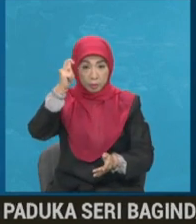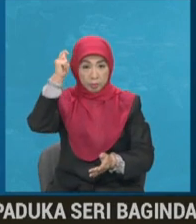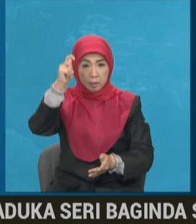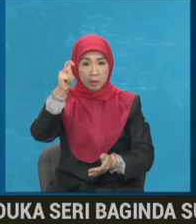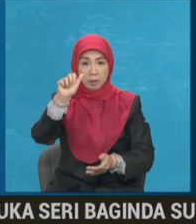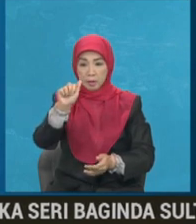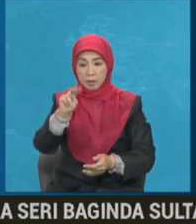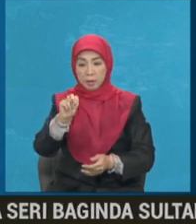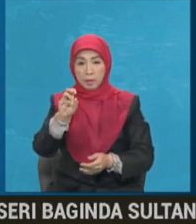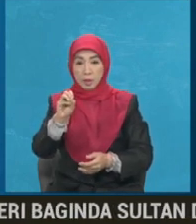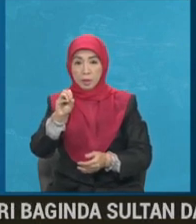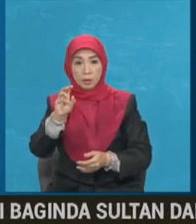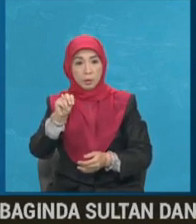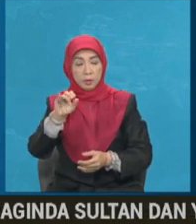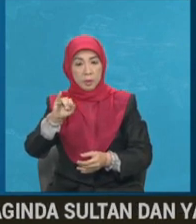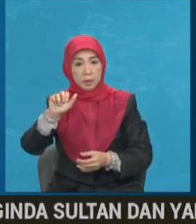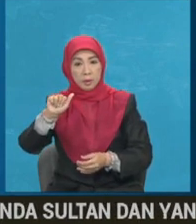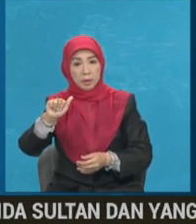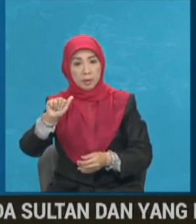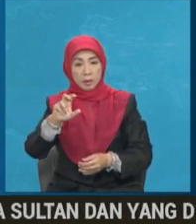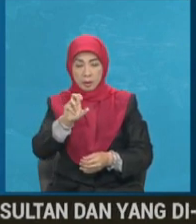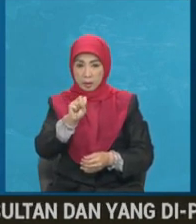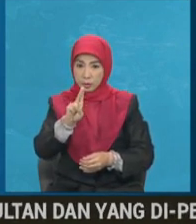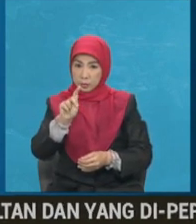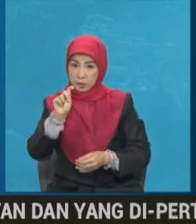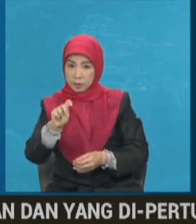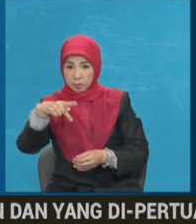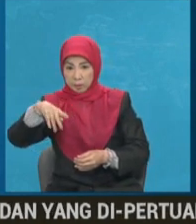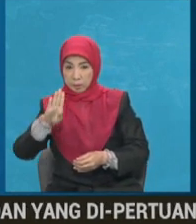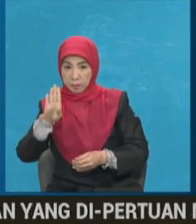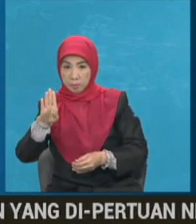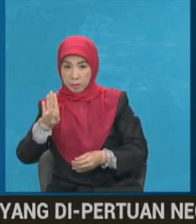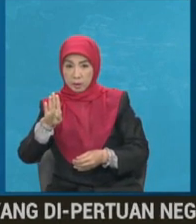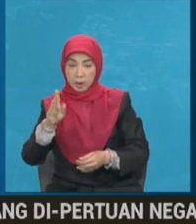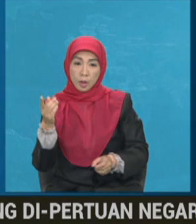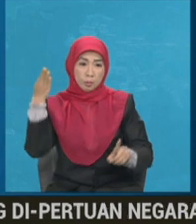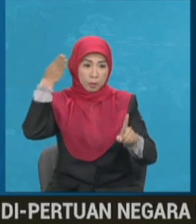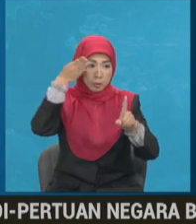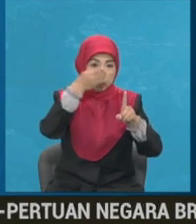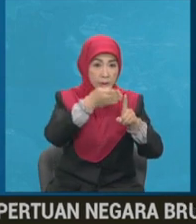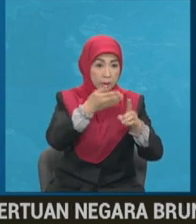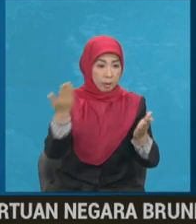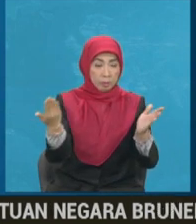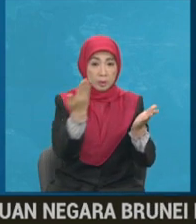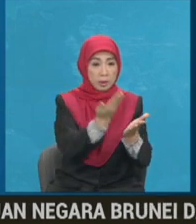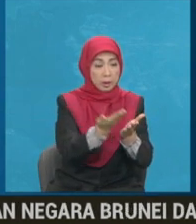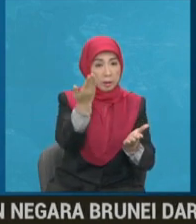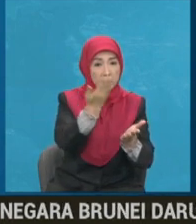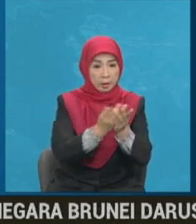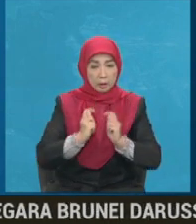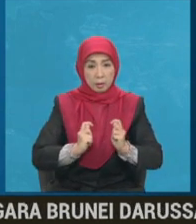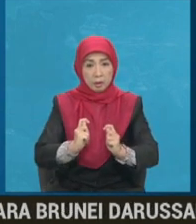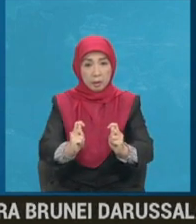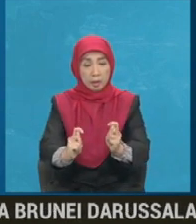Guterres setiausaha Agung PBB presiden kemudian antara lain bertujuan mencurahkan tindakan untuk